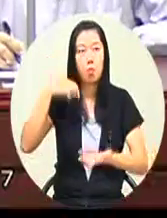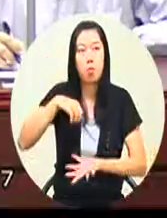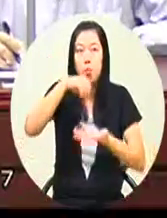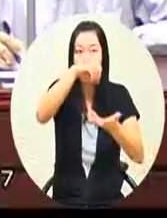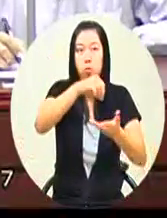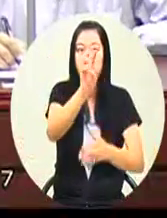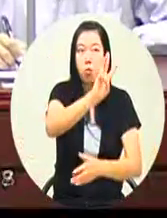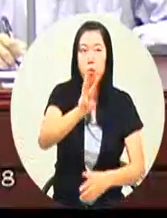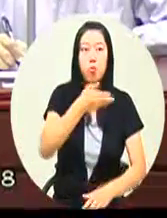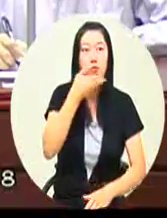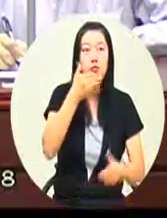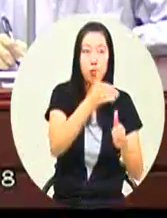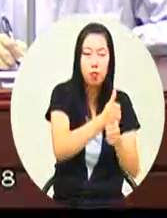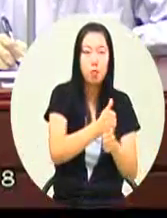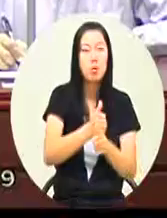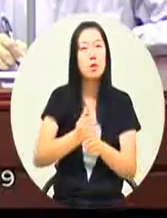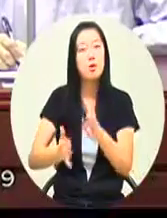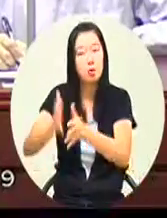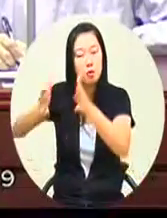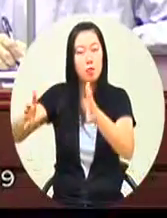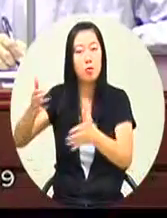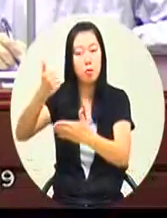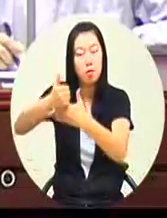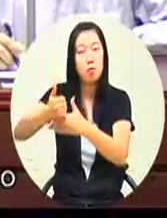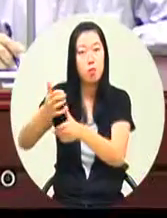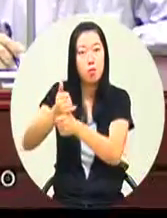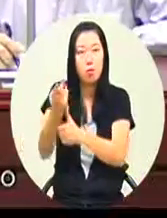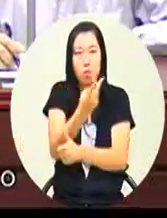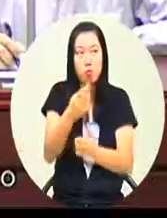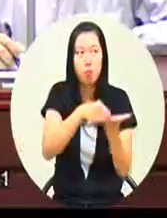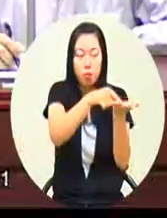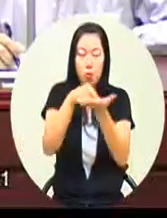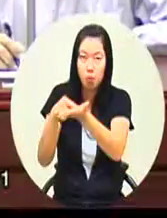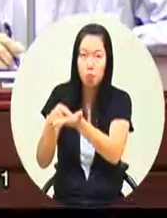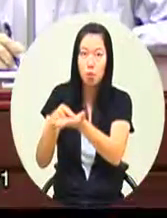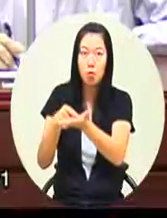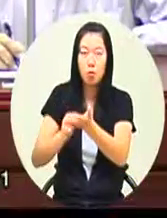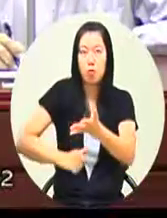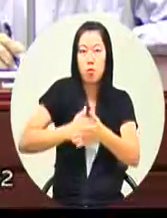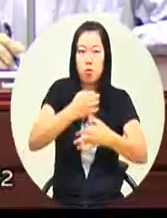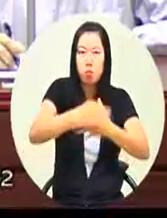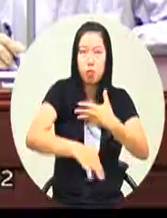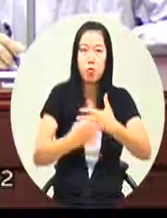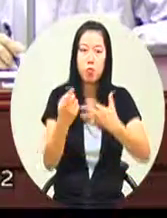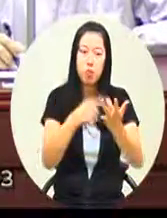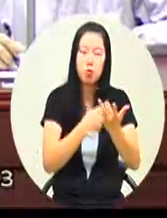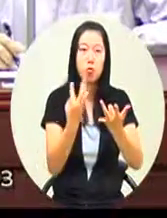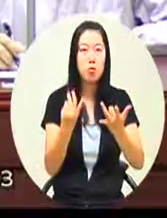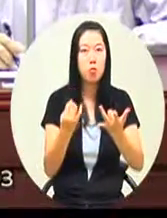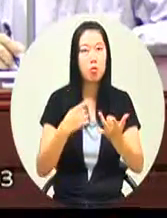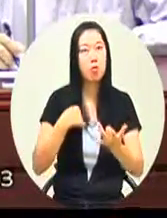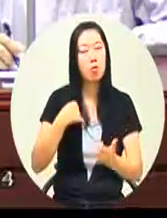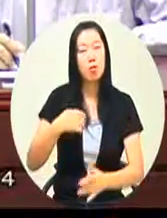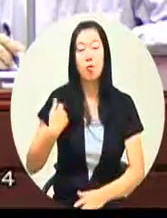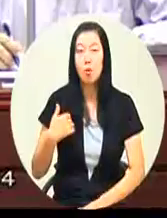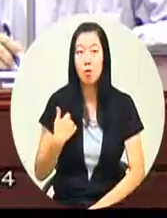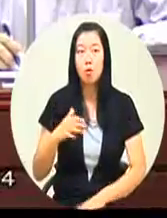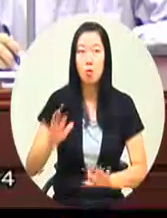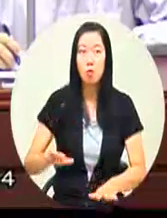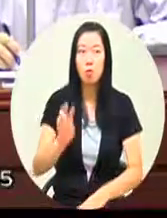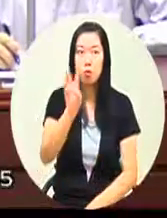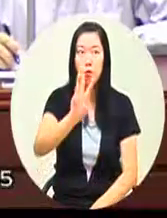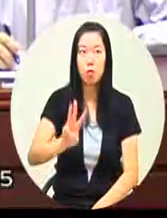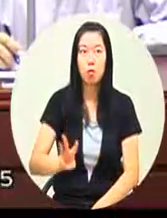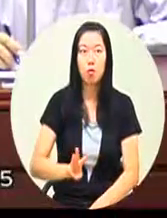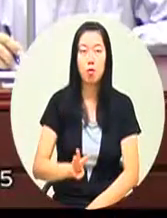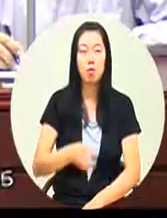水利署跟营建署，那实际上的金额还缺多少哈？这个我没有具体的东西。不过那个水患整